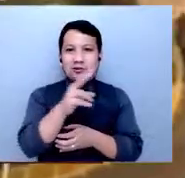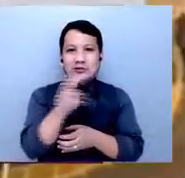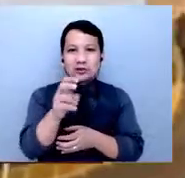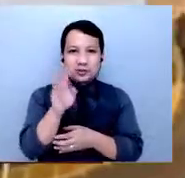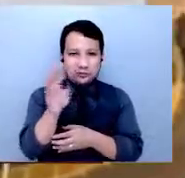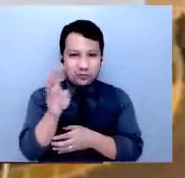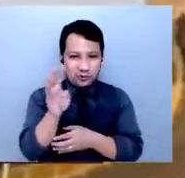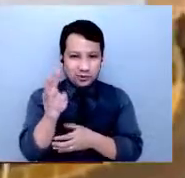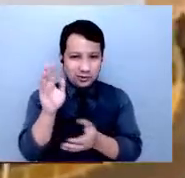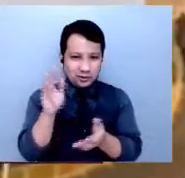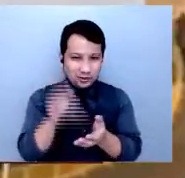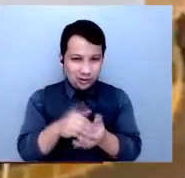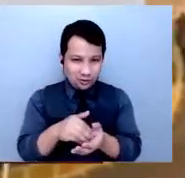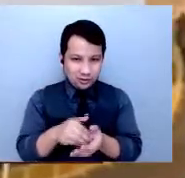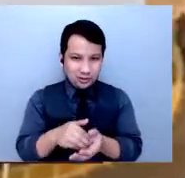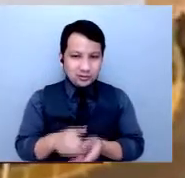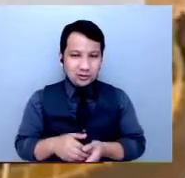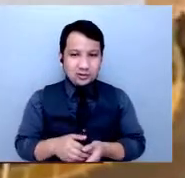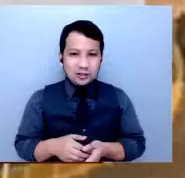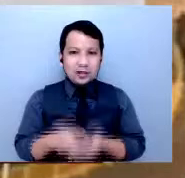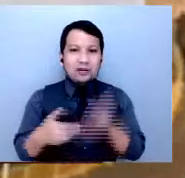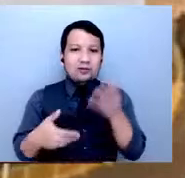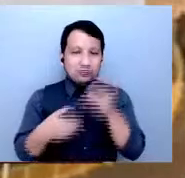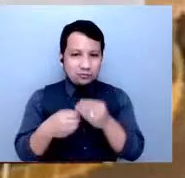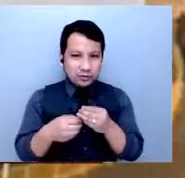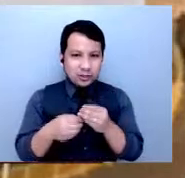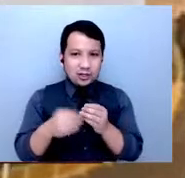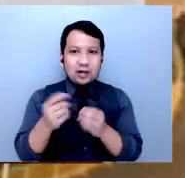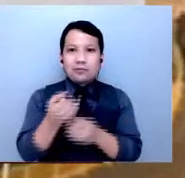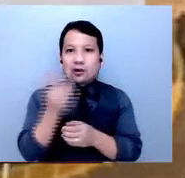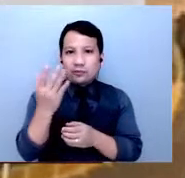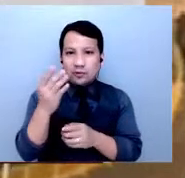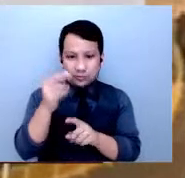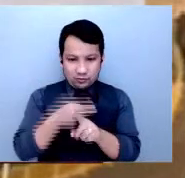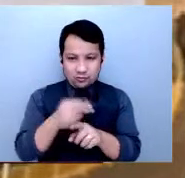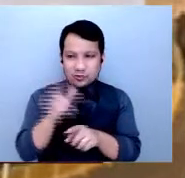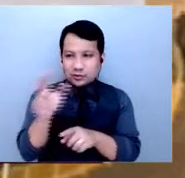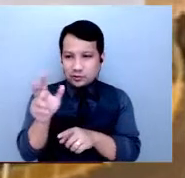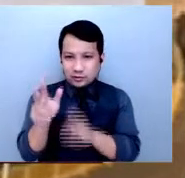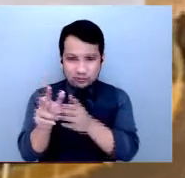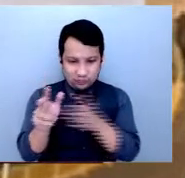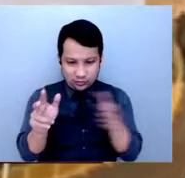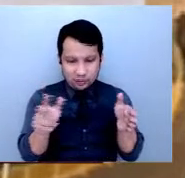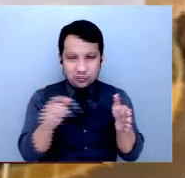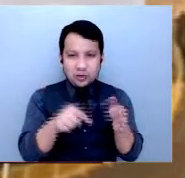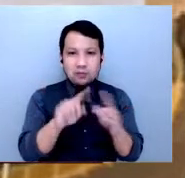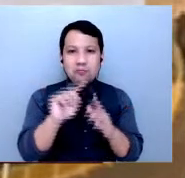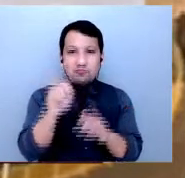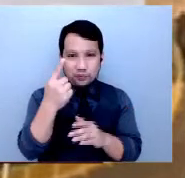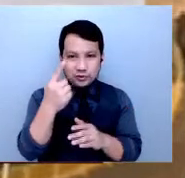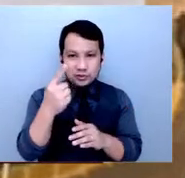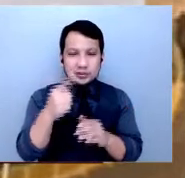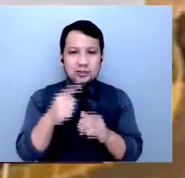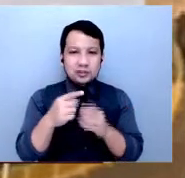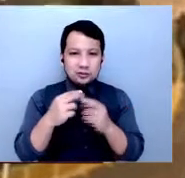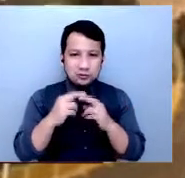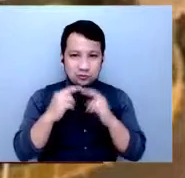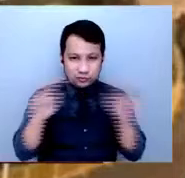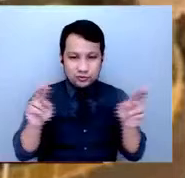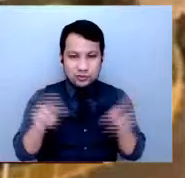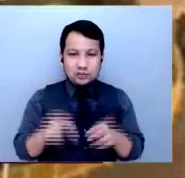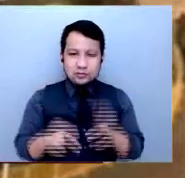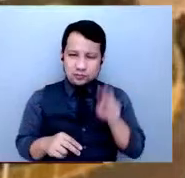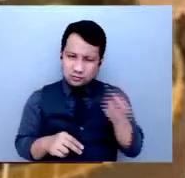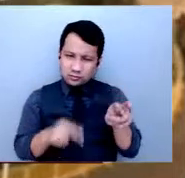240,000 ang mentions sa MOA Globe simula noong November 13 kung kailan unang lumabas ang balita. Kung titignan